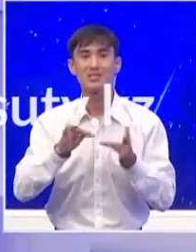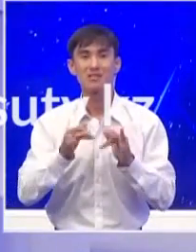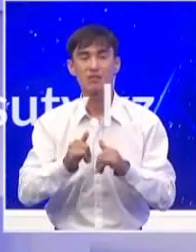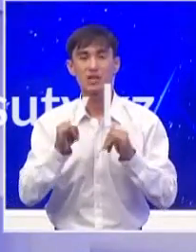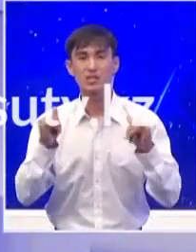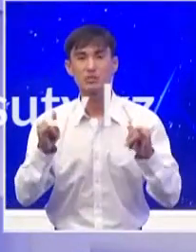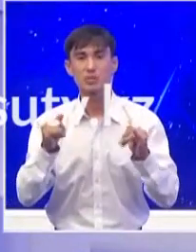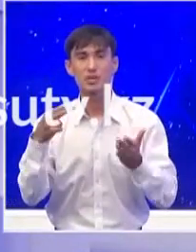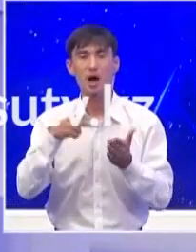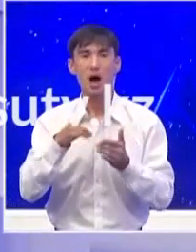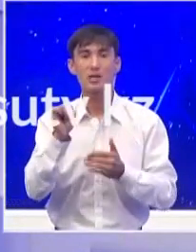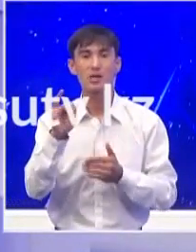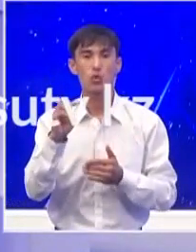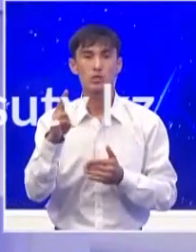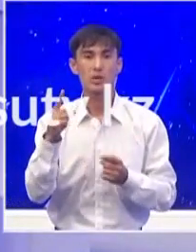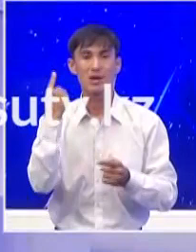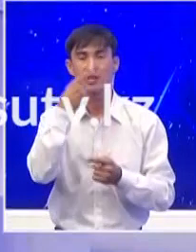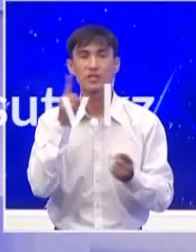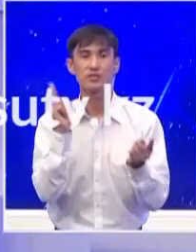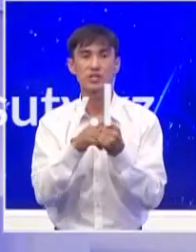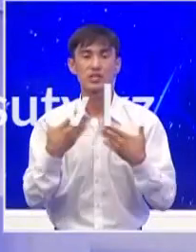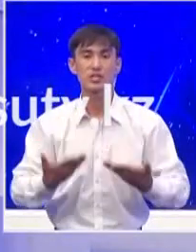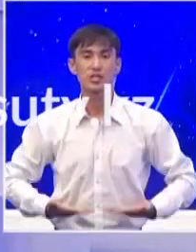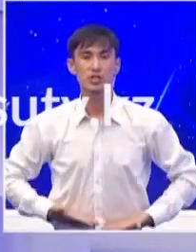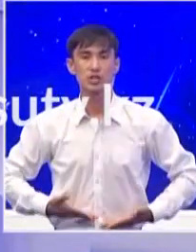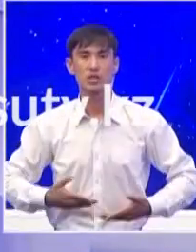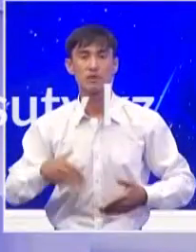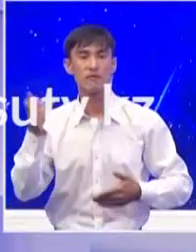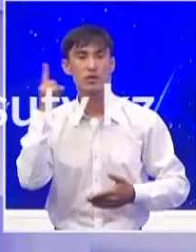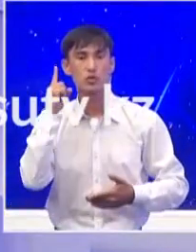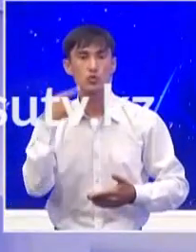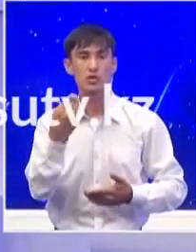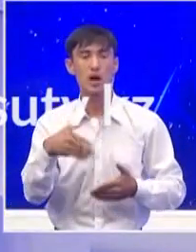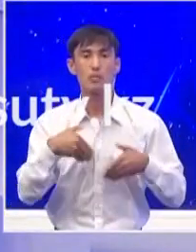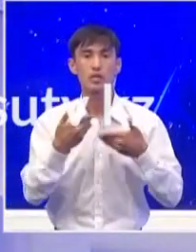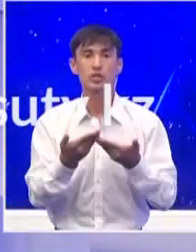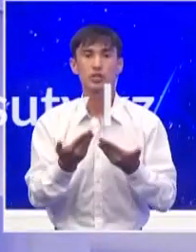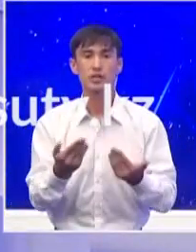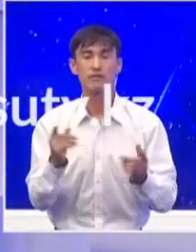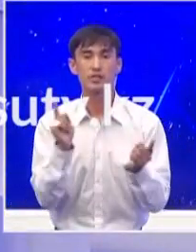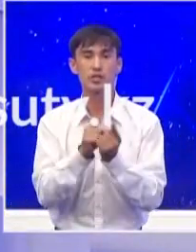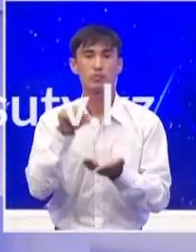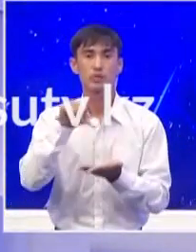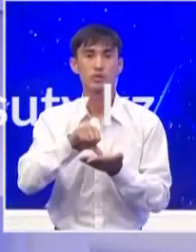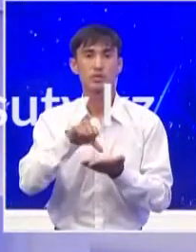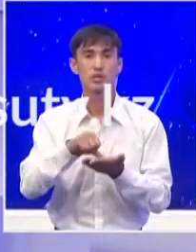асхата разбег лично встретился сельчанами и выслушал их обращения также во встрече приняли участие заместитель акима области и